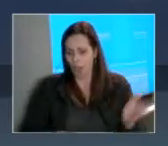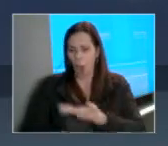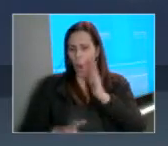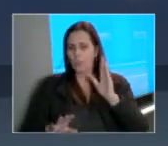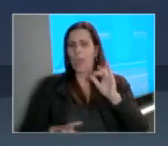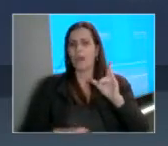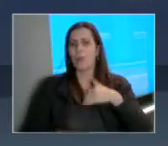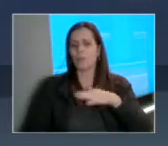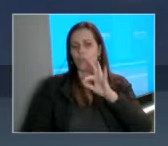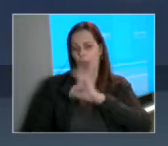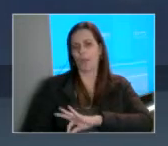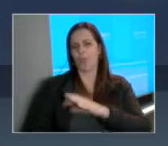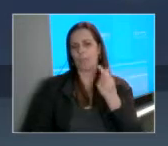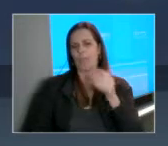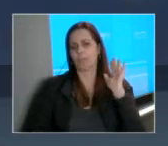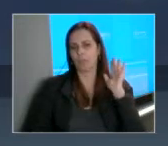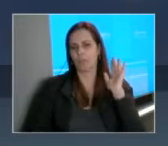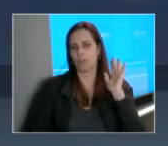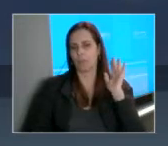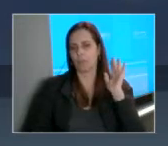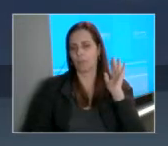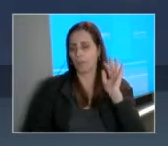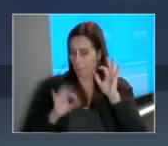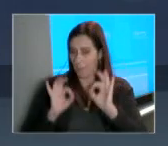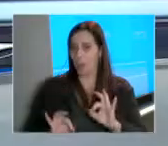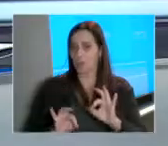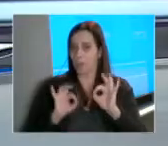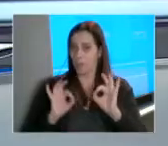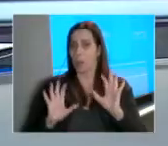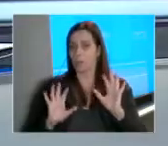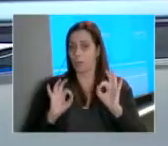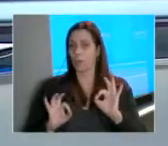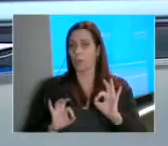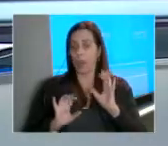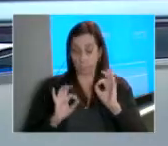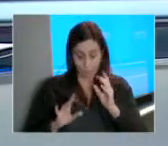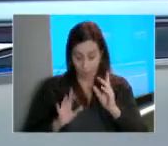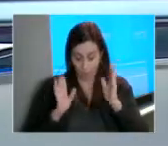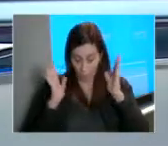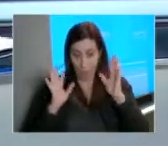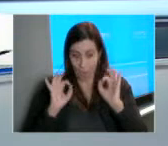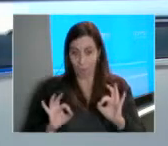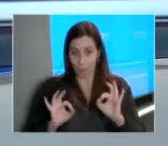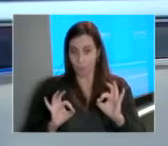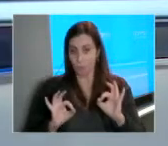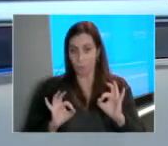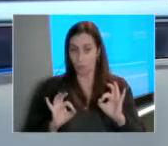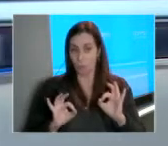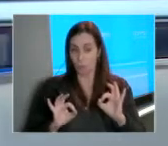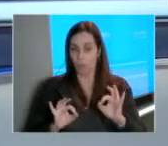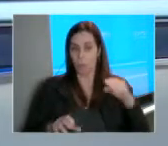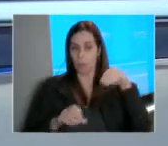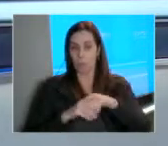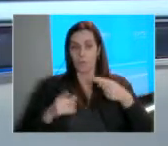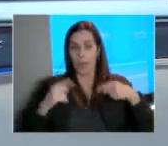האקוויפר, אבל אנחנו נשליש לכיסנו מעות. לגמרי, לגמרי. האבסורד הגדול הוא שבעצם, אני משתתפת